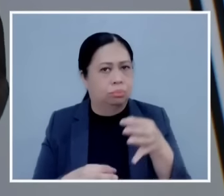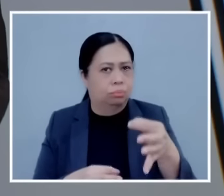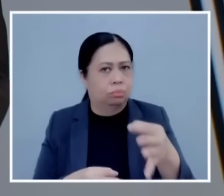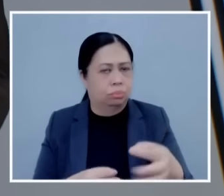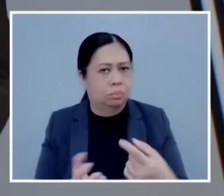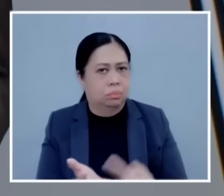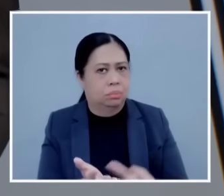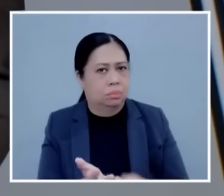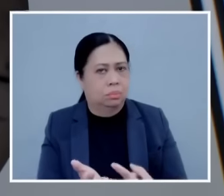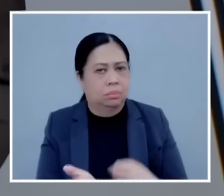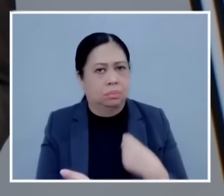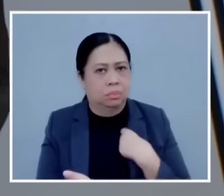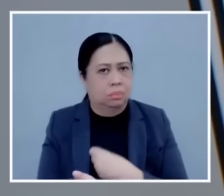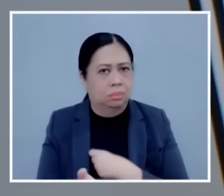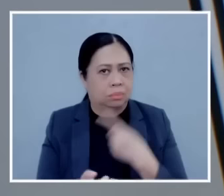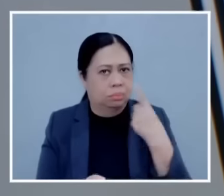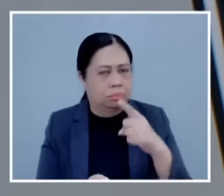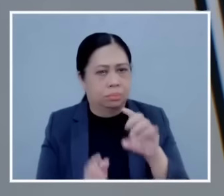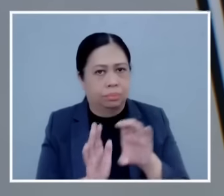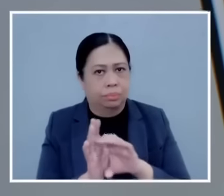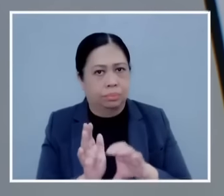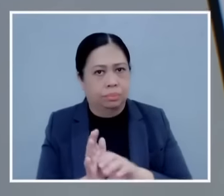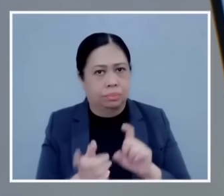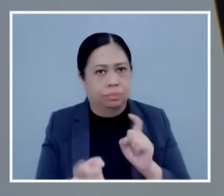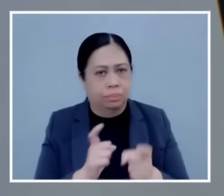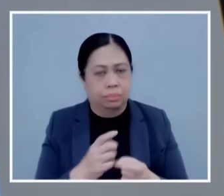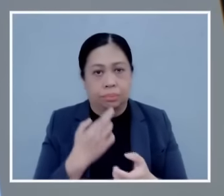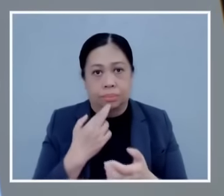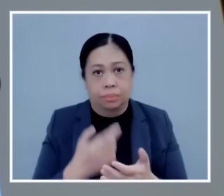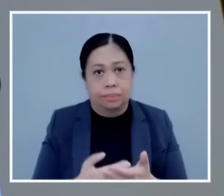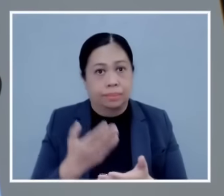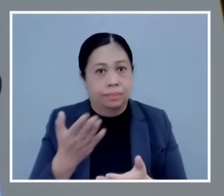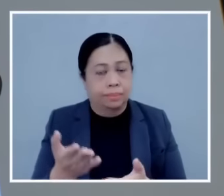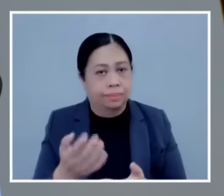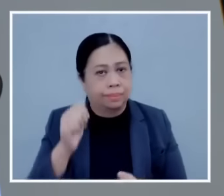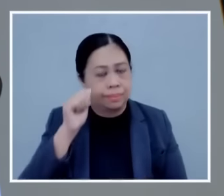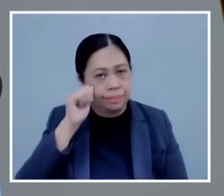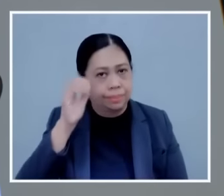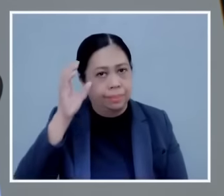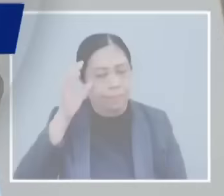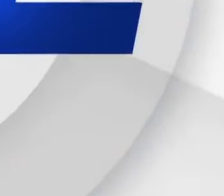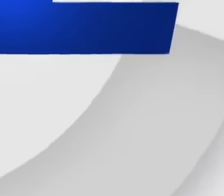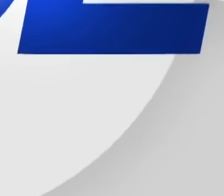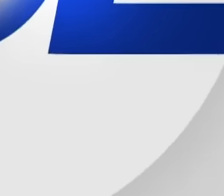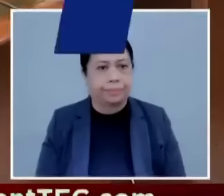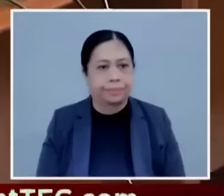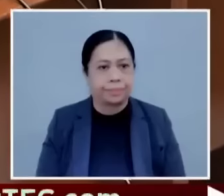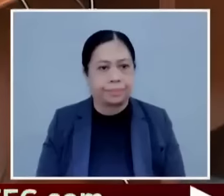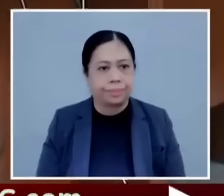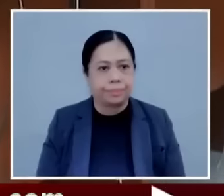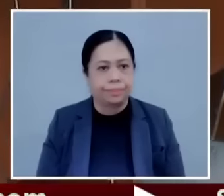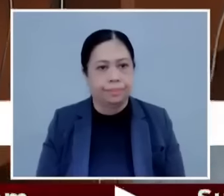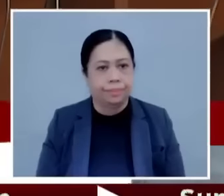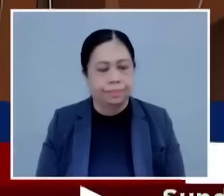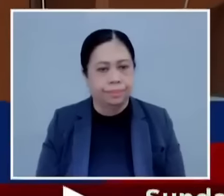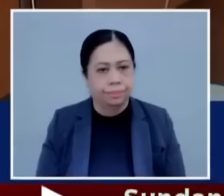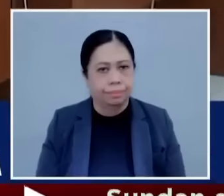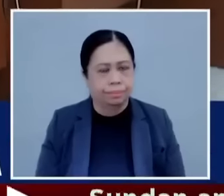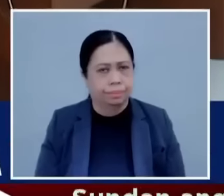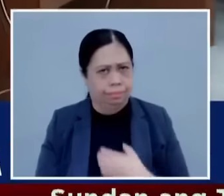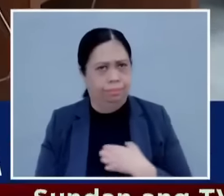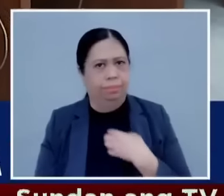Senado sa charter change. Nagpapatrol, RG Cruz. Pumalag ang mga